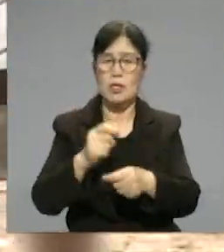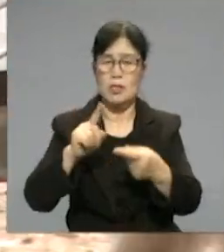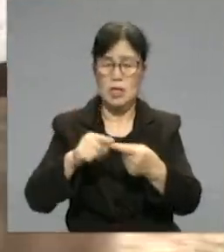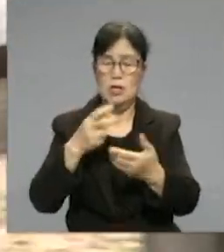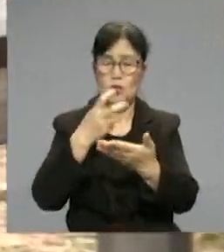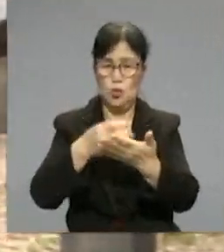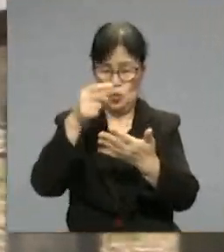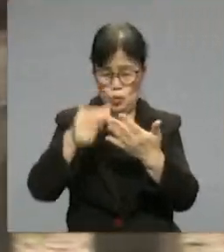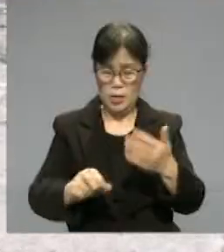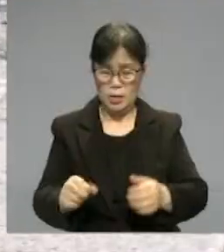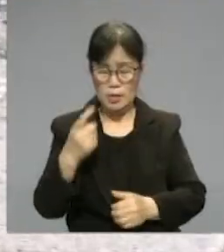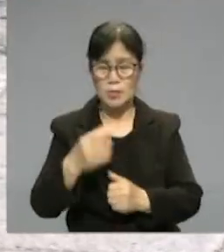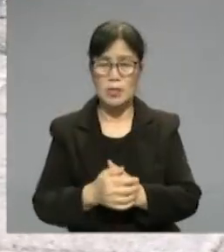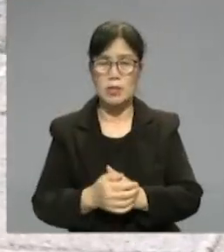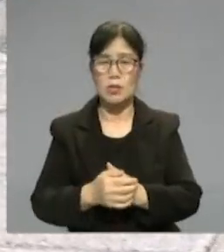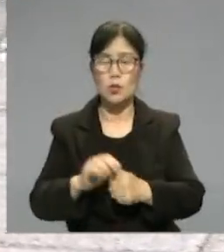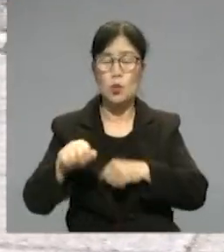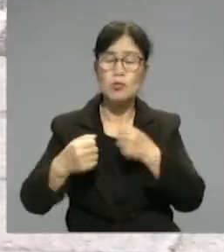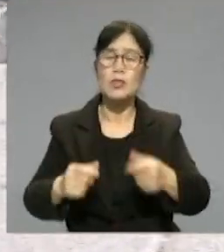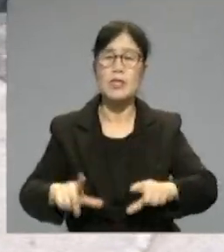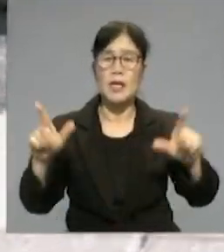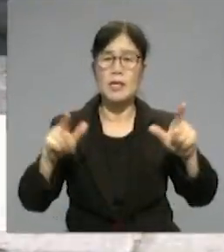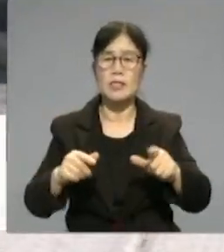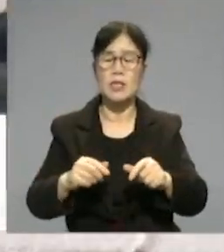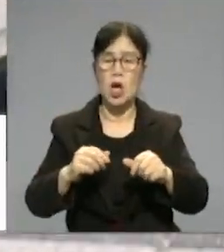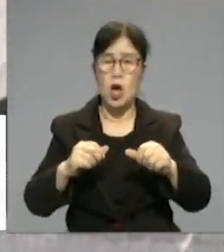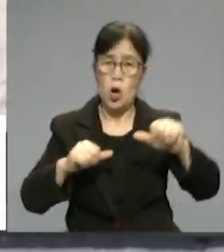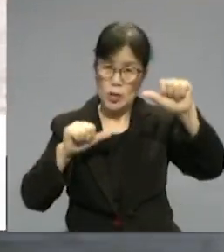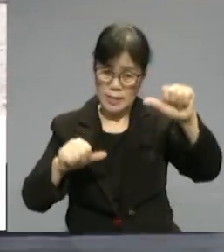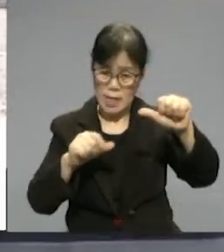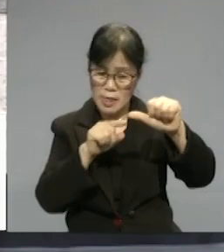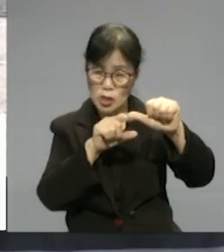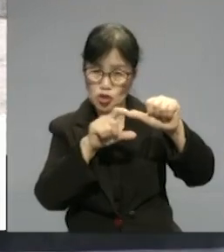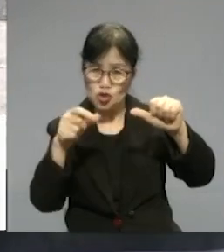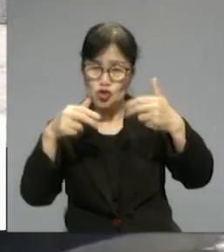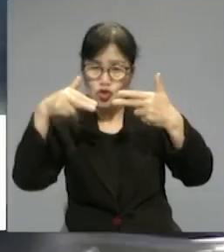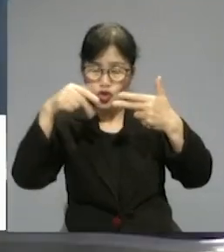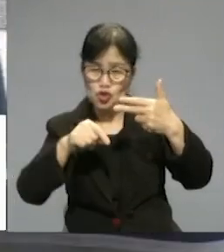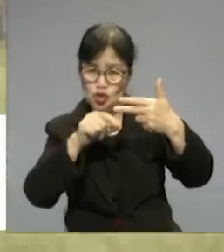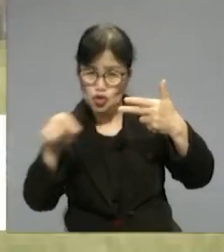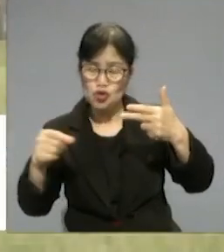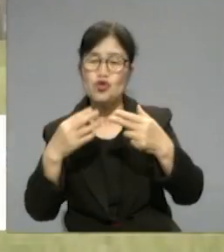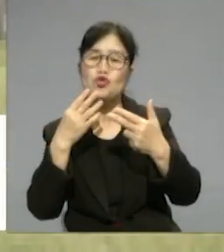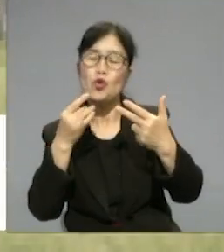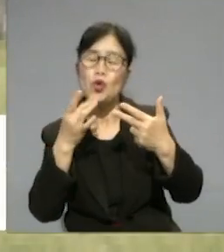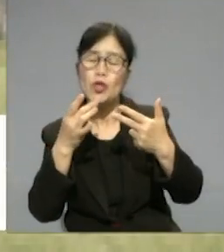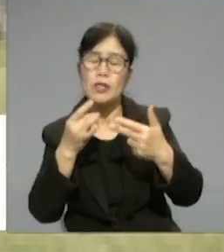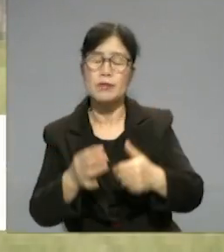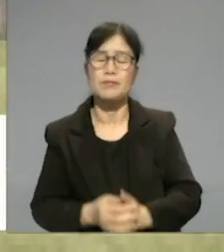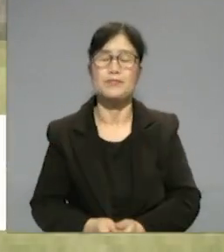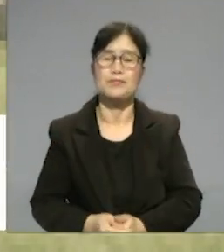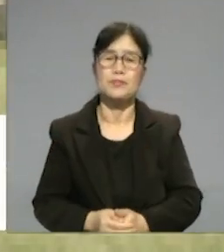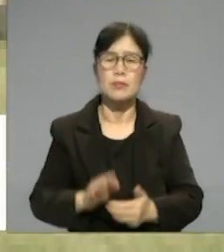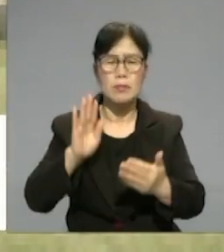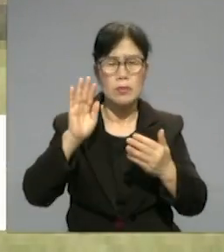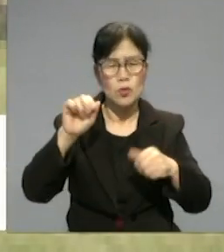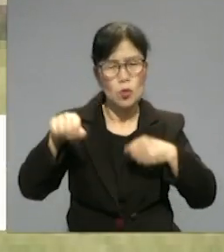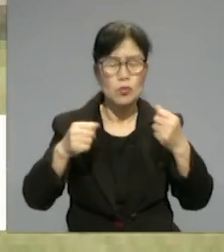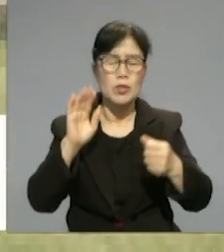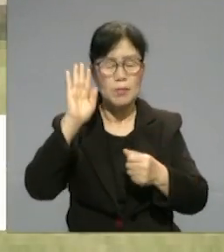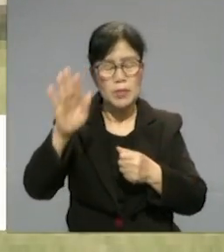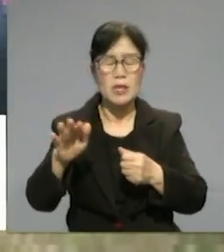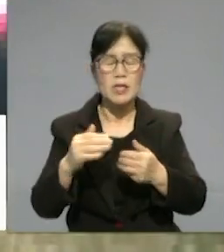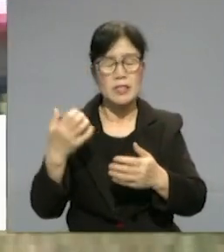따른 겁니다. 반려동물의 날은 매해 어린이날이 있는 주에 토요일로 지정됩니다. 반려동물의 미래를 책임지고